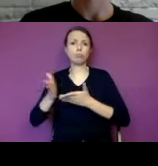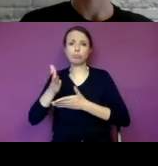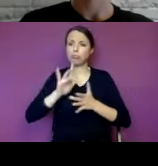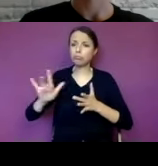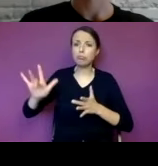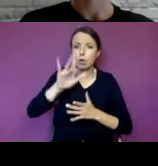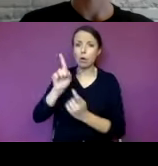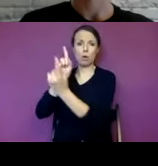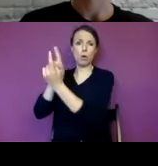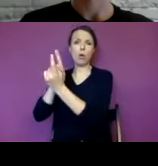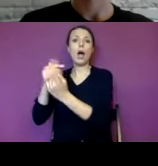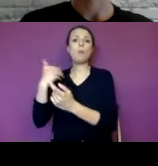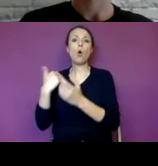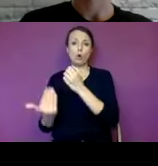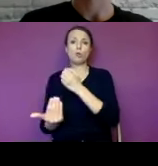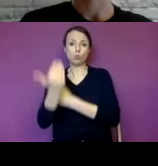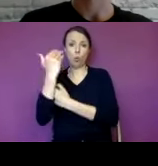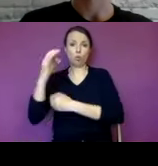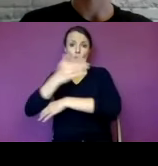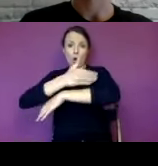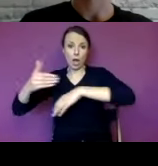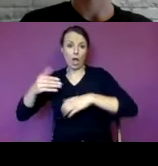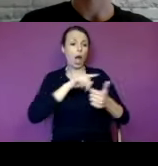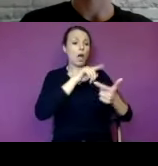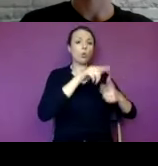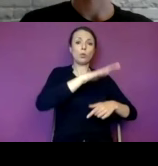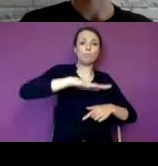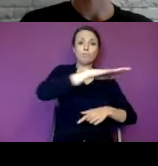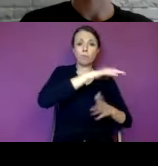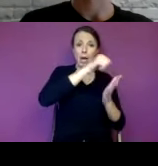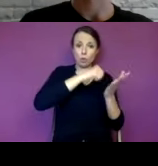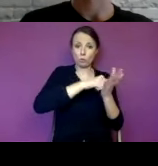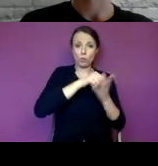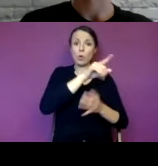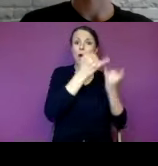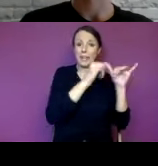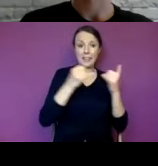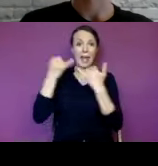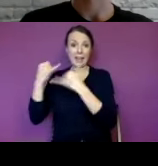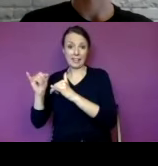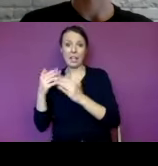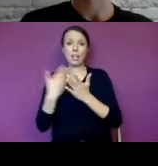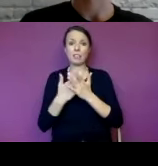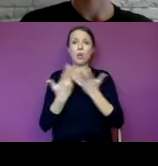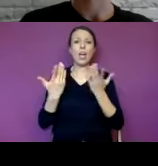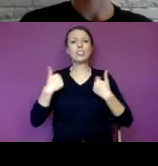wschodnim pograniczu, drugi na Mazowszu, to są zupełnie inne przestrzenie, dlatego też byłabym daleka od jakichś uogólnień, ale